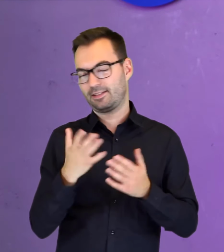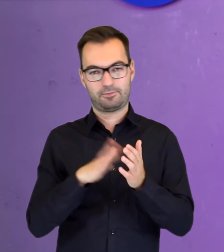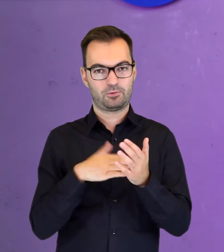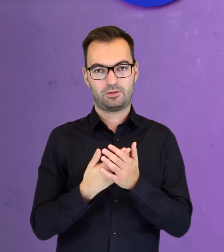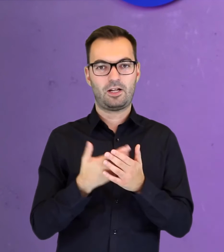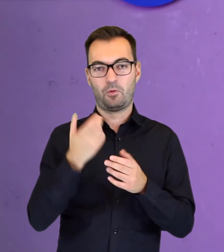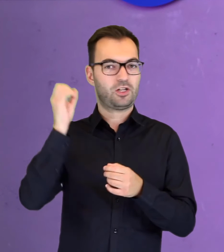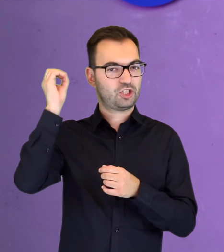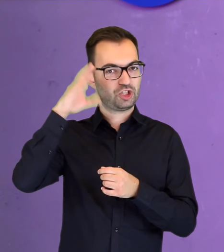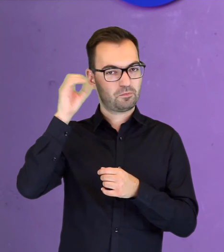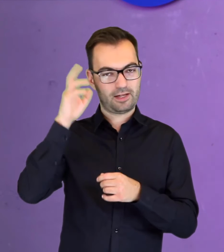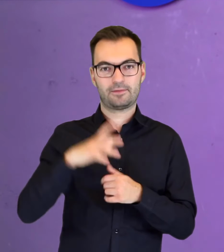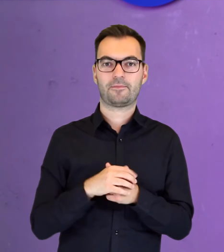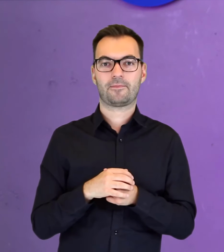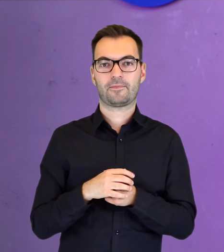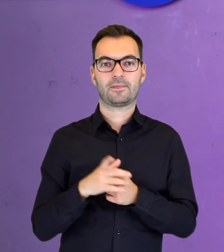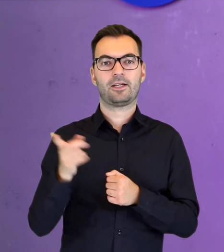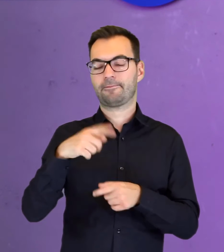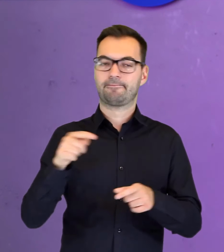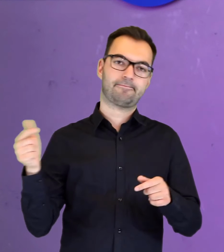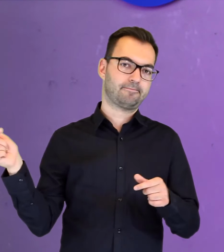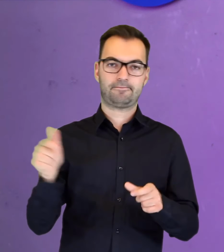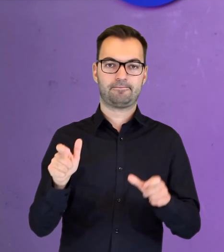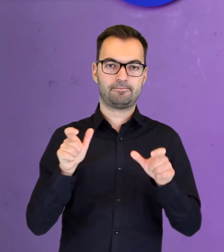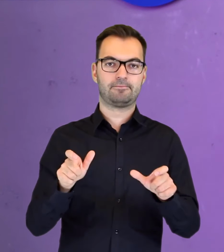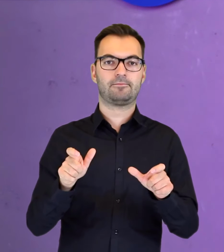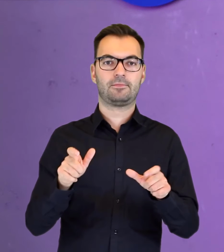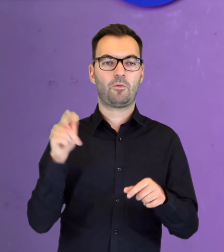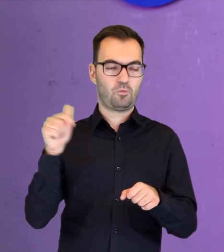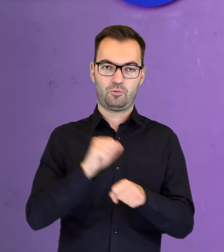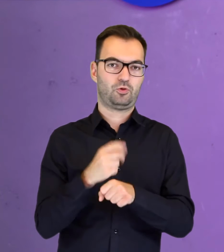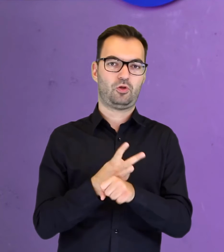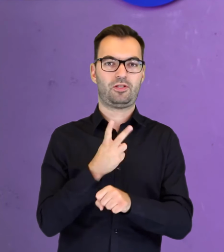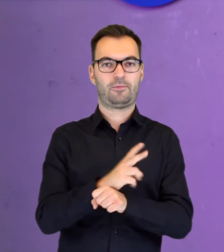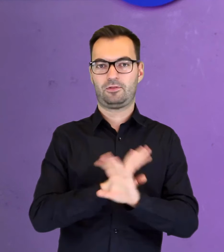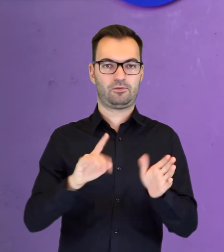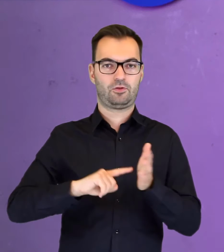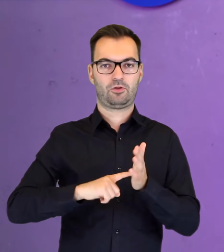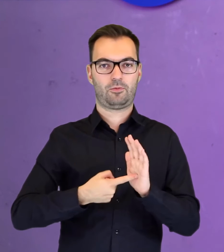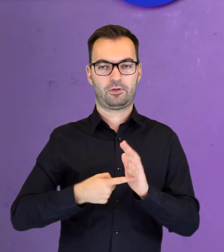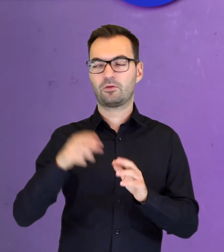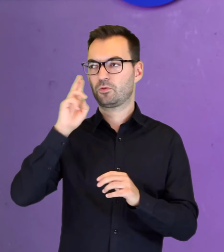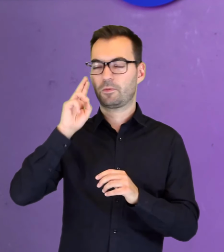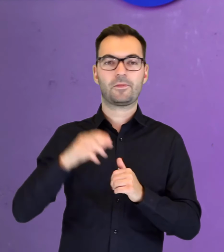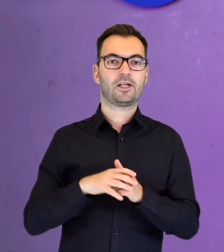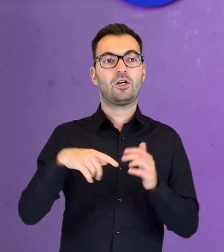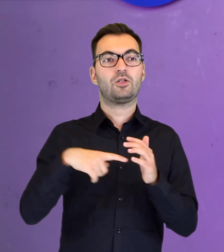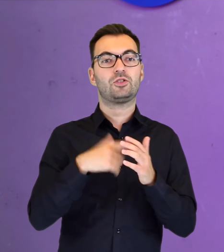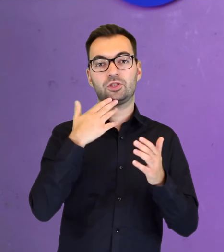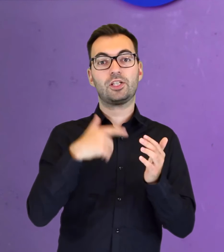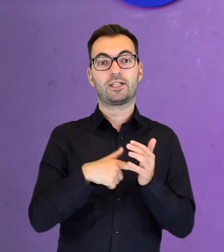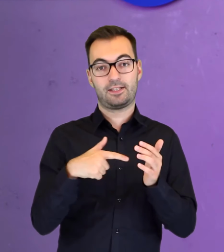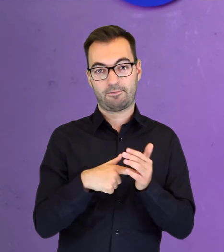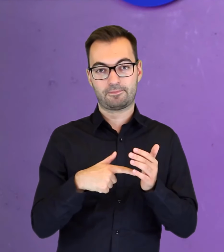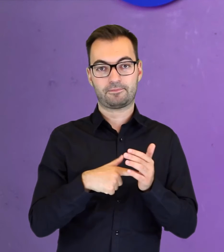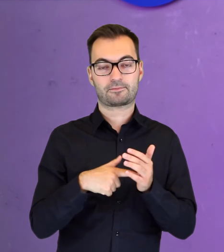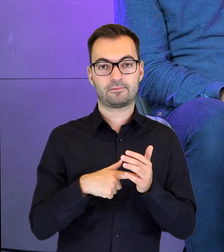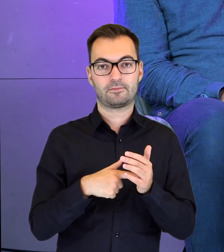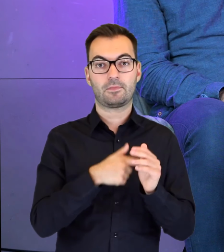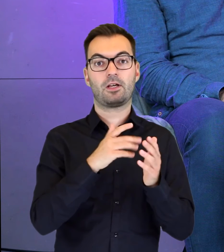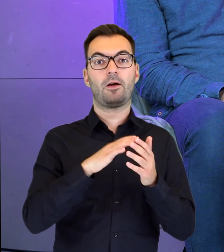są w krajach między innymi Holandii Francji czy Hiszpanii które nakładają obowiązek macie być